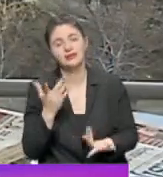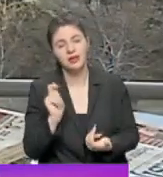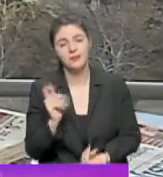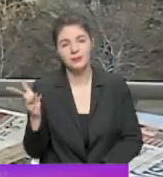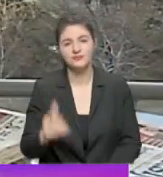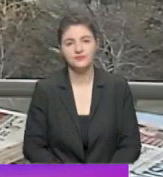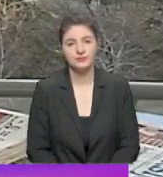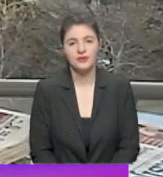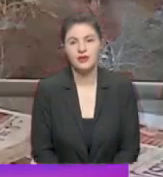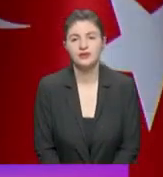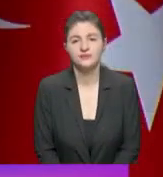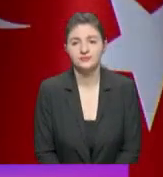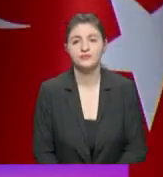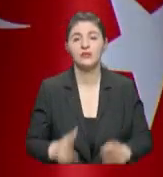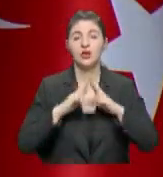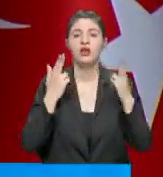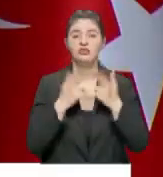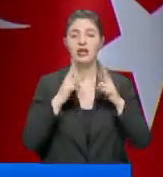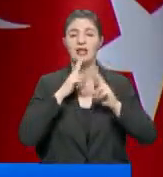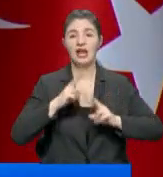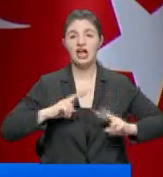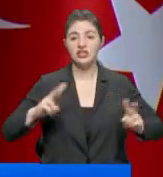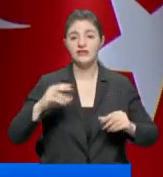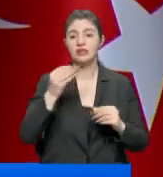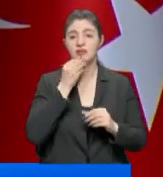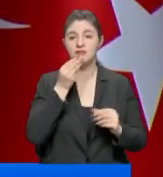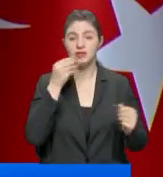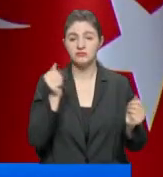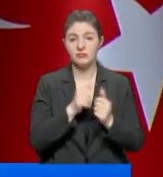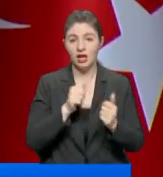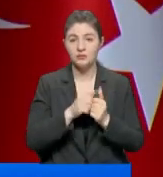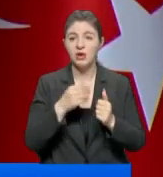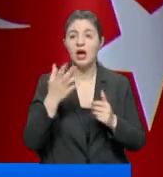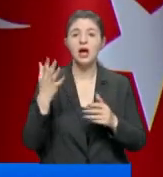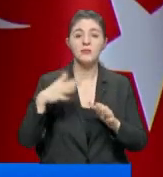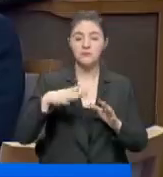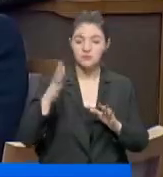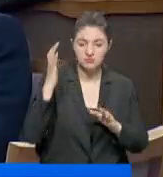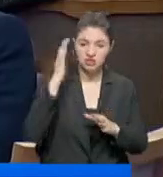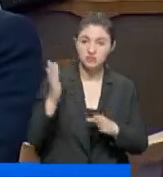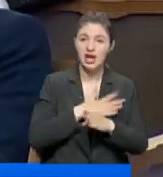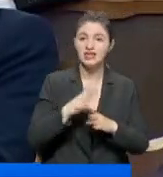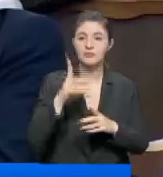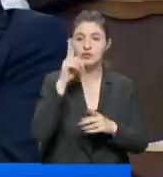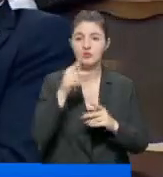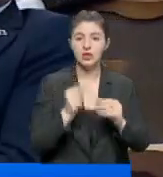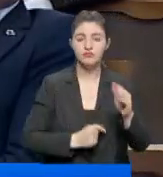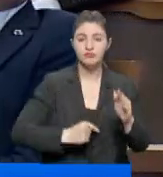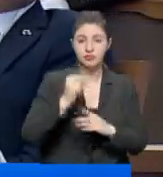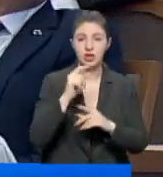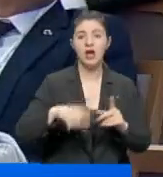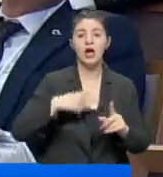yapalım. Küresel enerji ve gıda ile ham madde fiyatlarında yaşanan artışlar ve bir